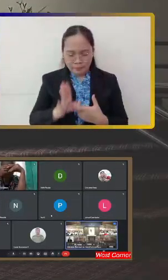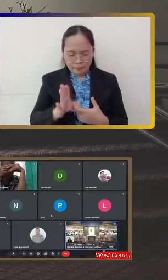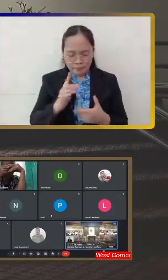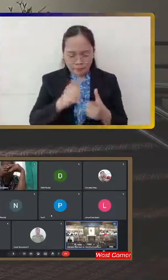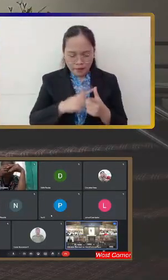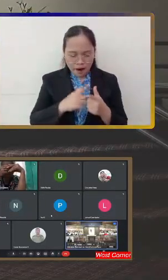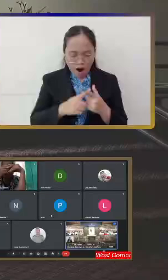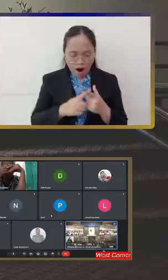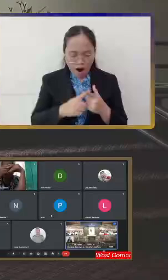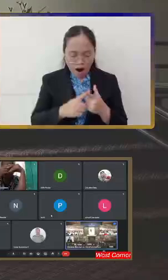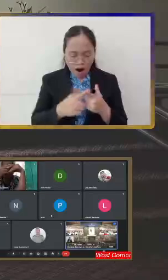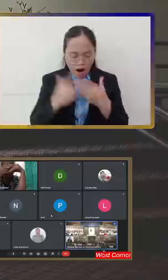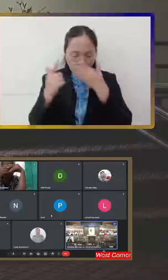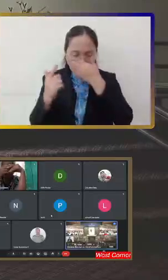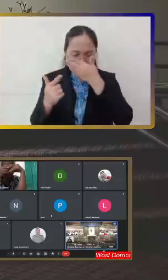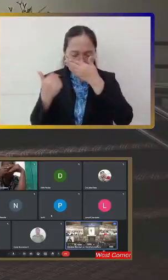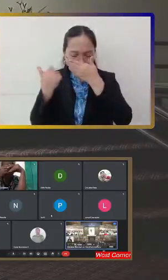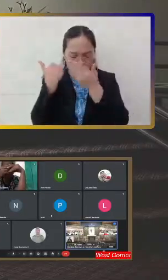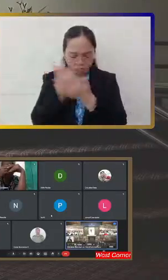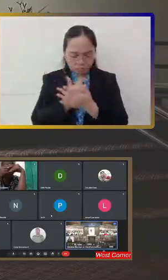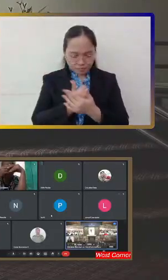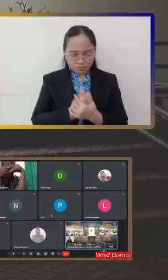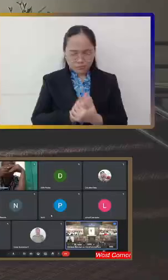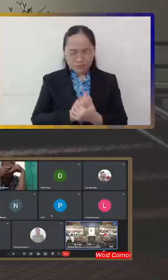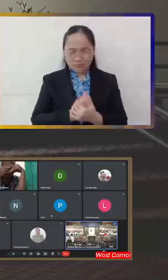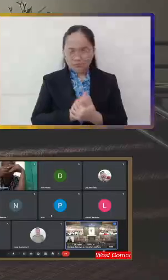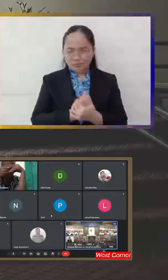Woo. Amen.